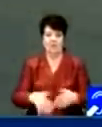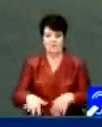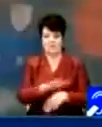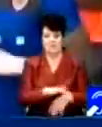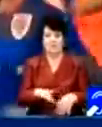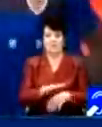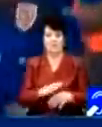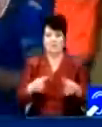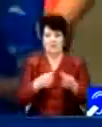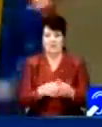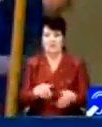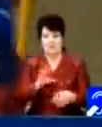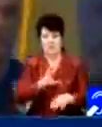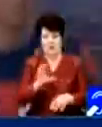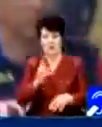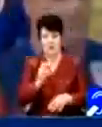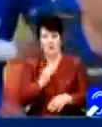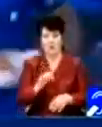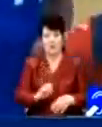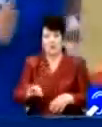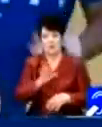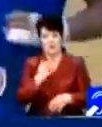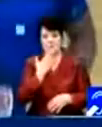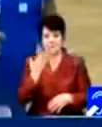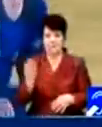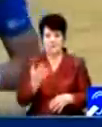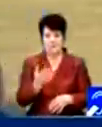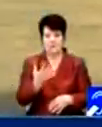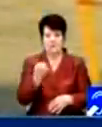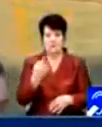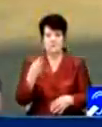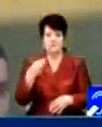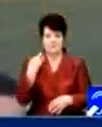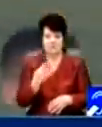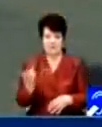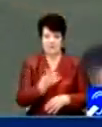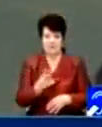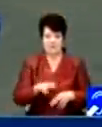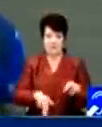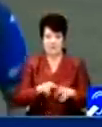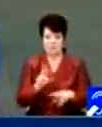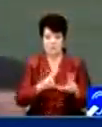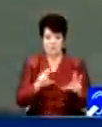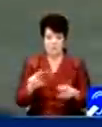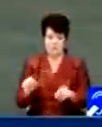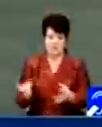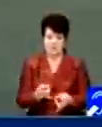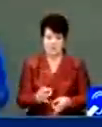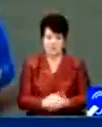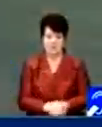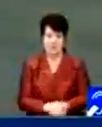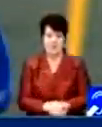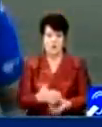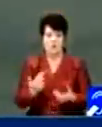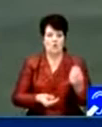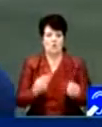avea echipă în cupele europene pentru a doua oară în ultimii 15 ani. Trebuie să începem să reconstruim succesul. Succesul nu e întâmplător, nu